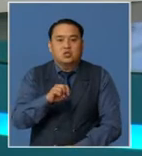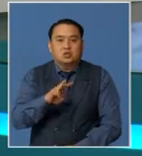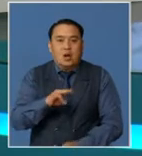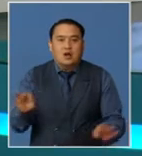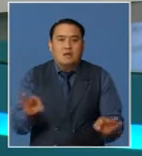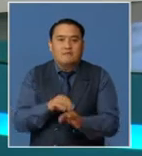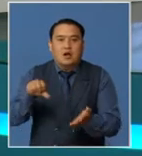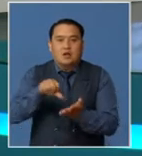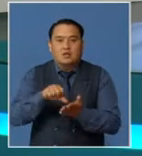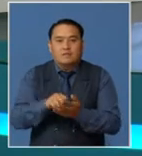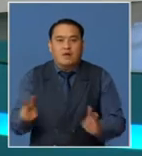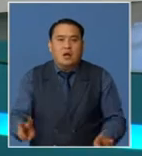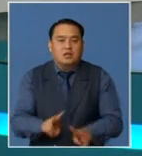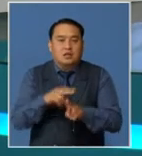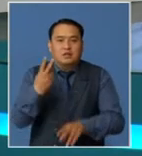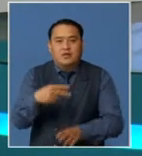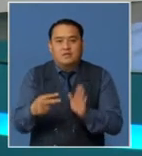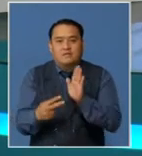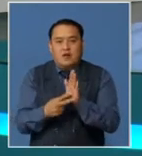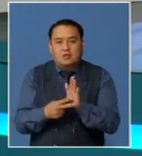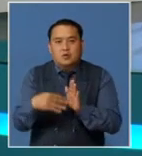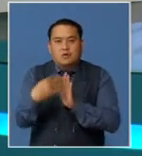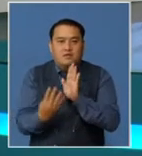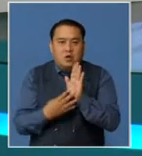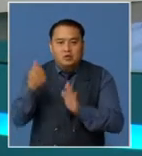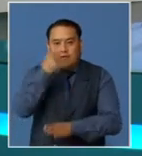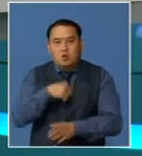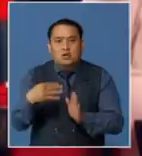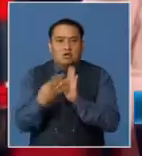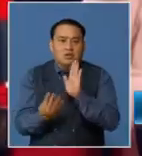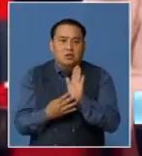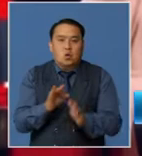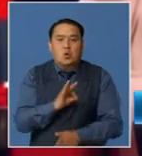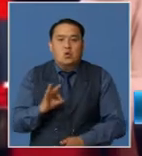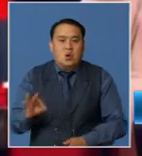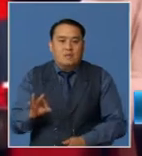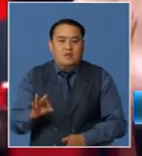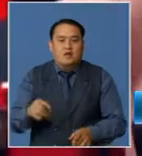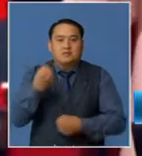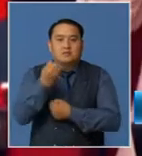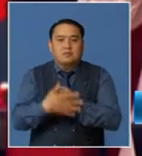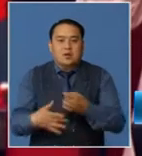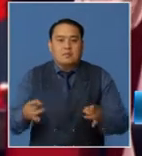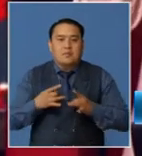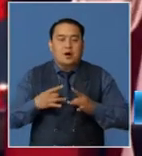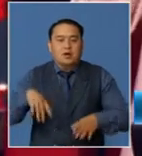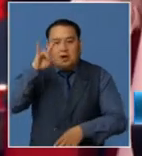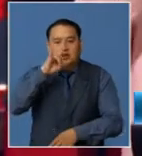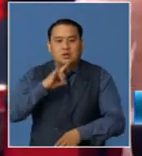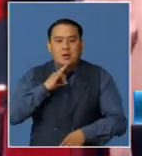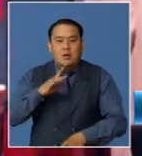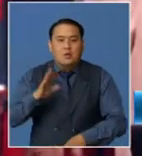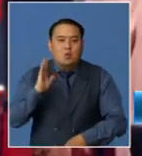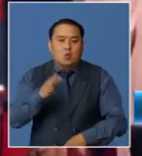сольным концертом в Нур-Султане 28 июня 2019 года в 19:00. В Центральном концертном зале «Казахстан»